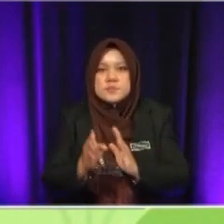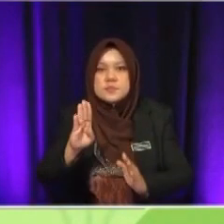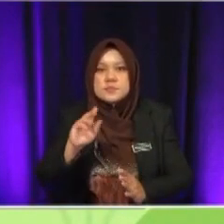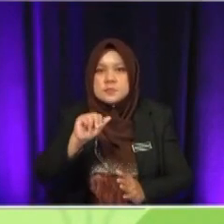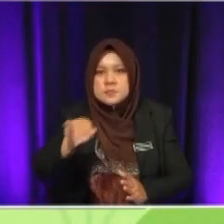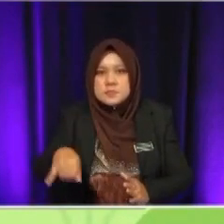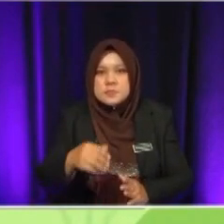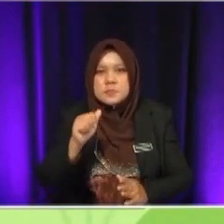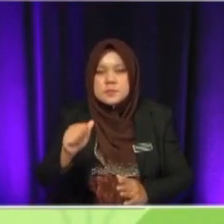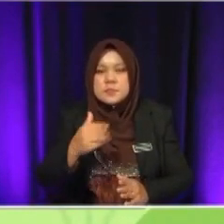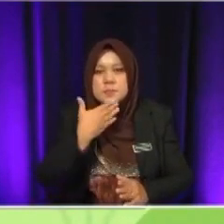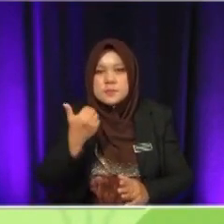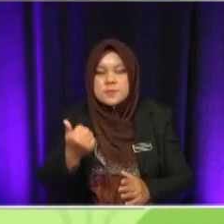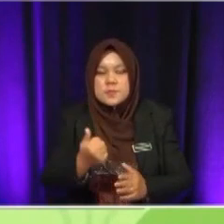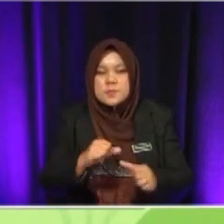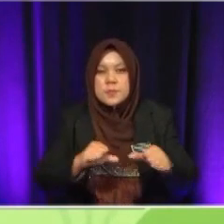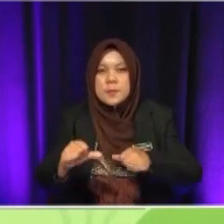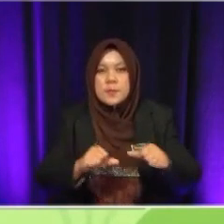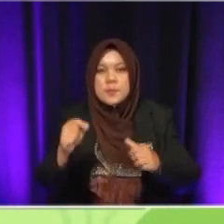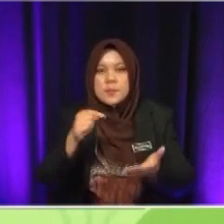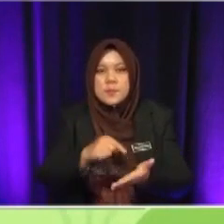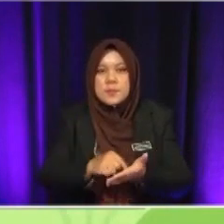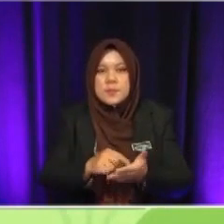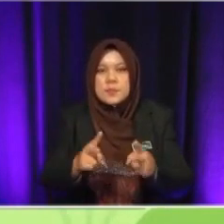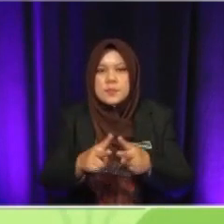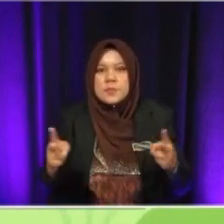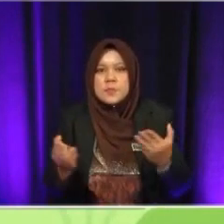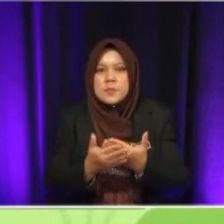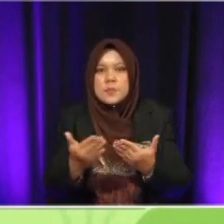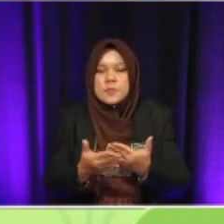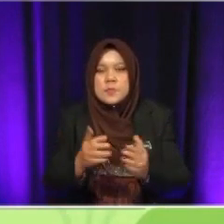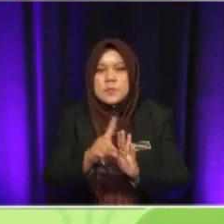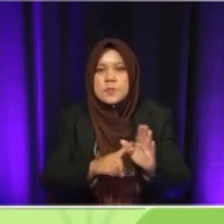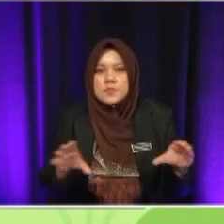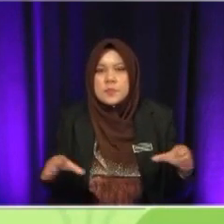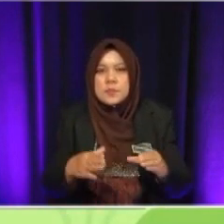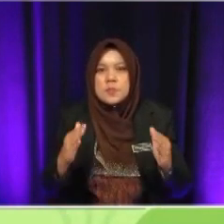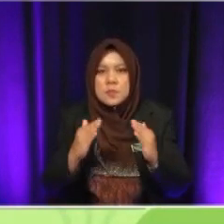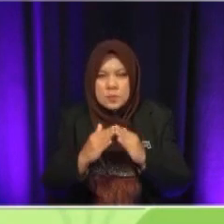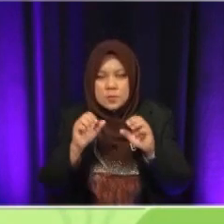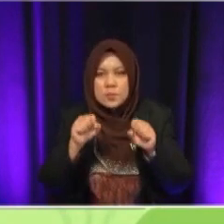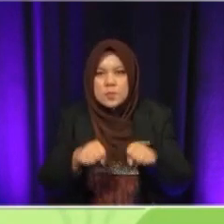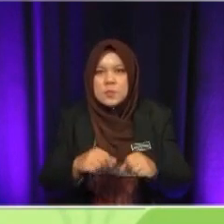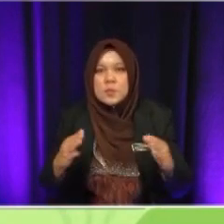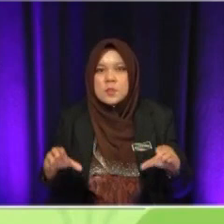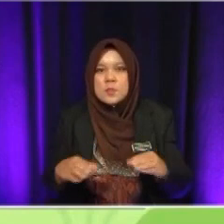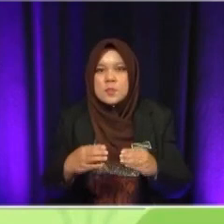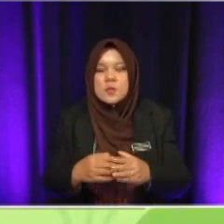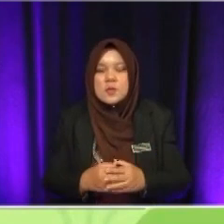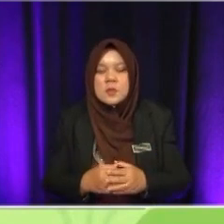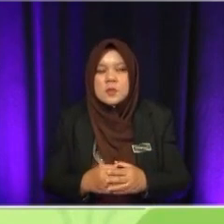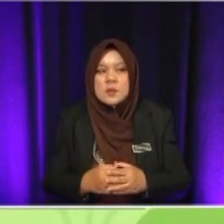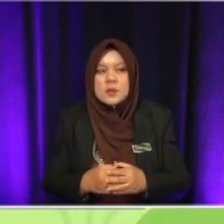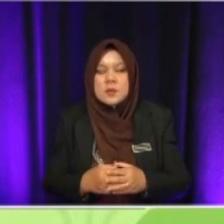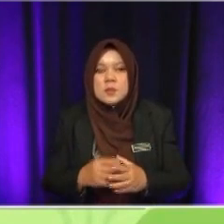tumbuhan. Menariklah cikgu. Betul. Aktiviti ni kan cikgu sangat mudah untuk dilakukan. Yeah. Di rumah pun kita boleh lakukan juga. Sebenarnya. Dan sebenarnya dia